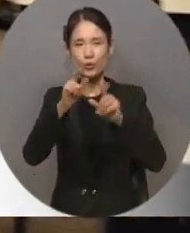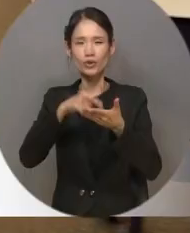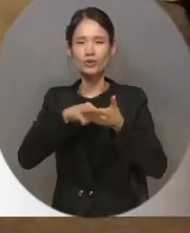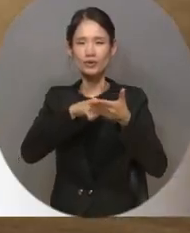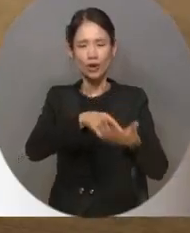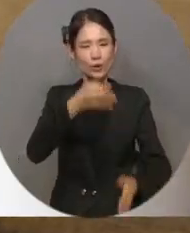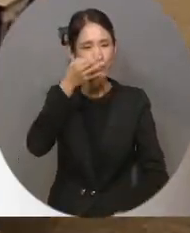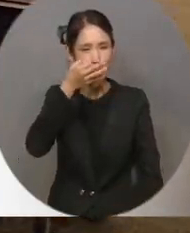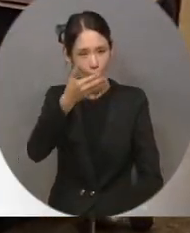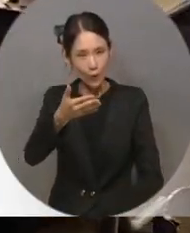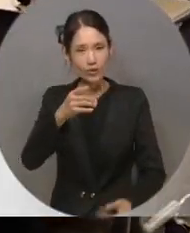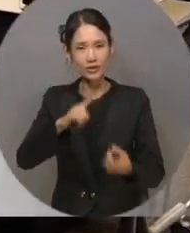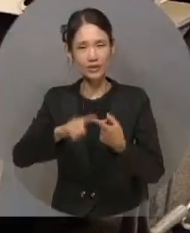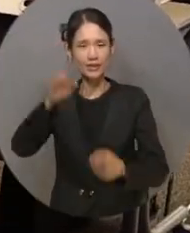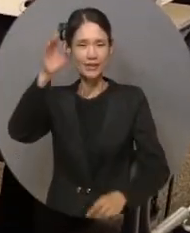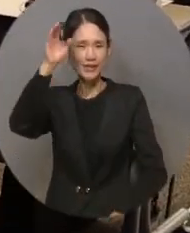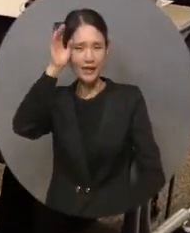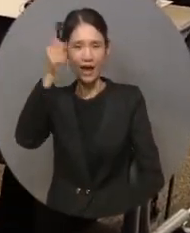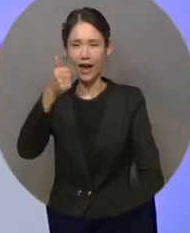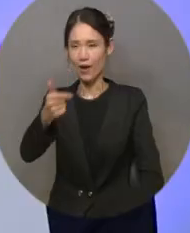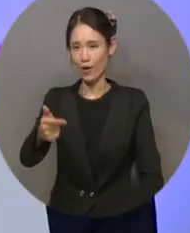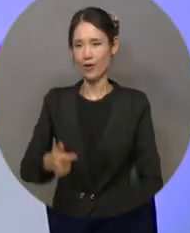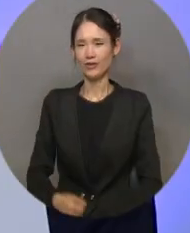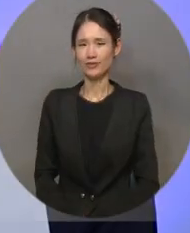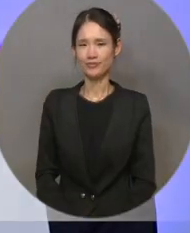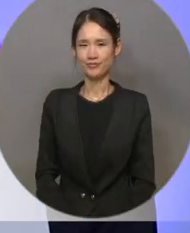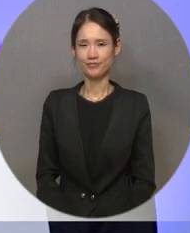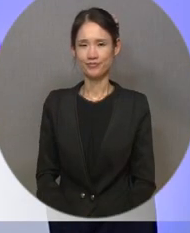제시할 것으로 기대감을 전했습니다